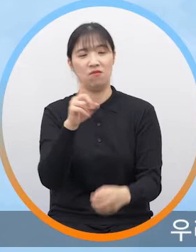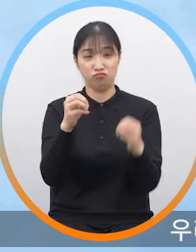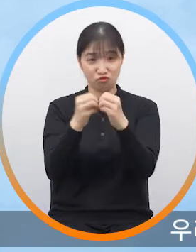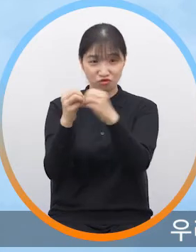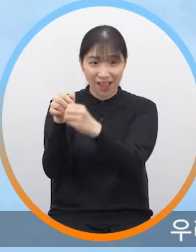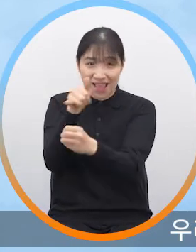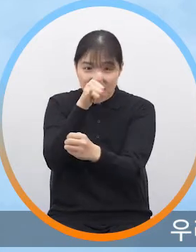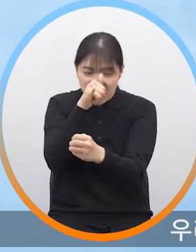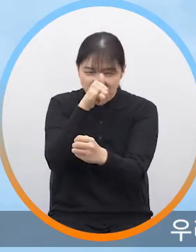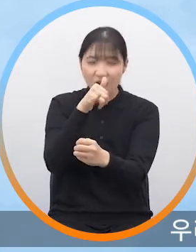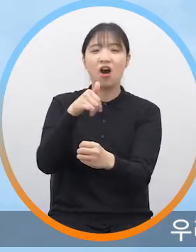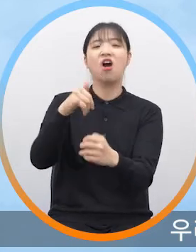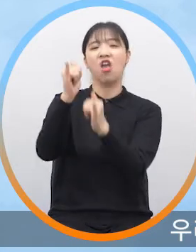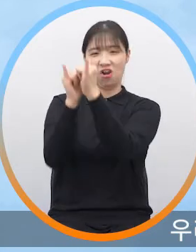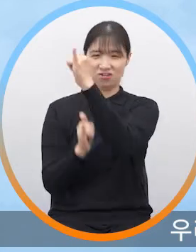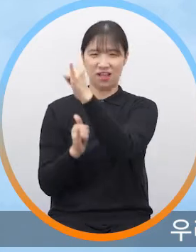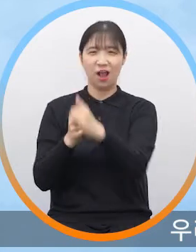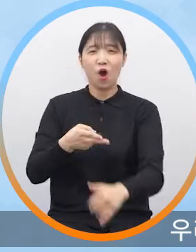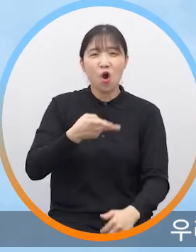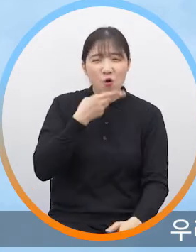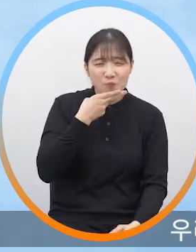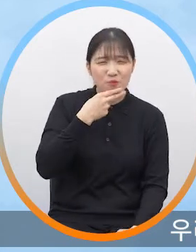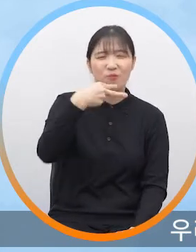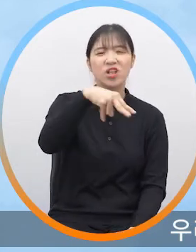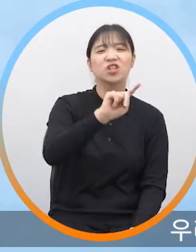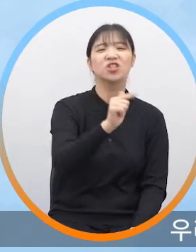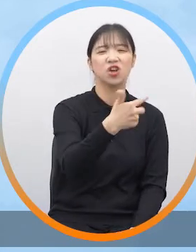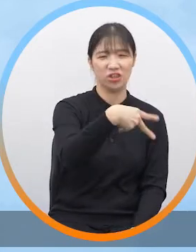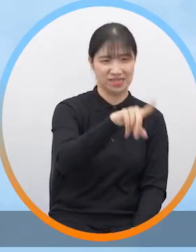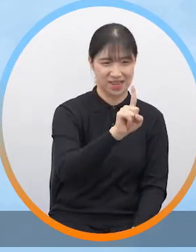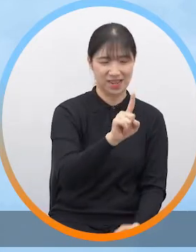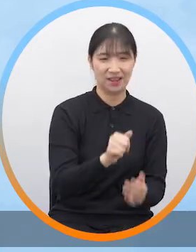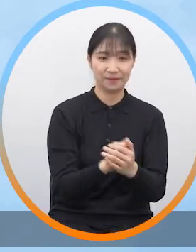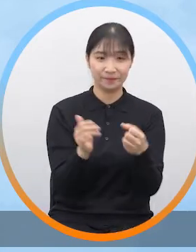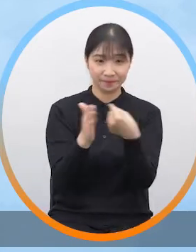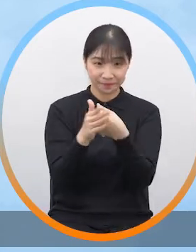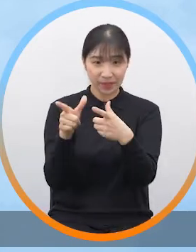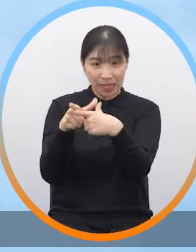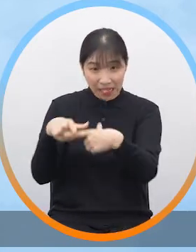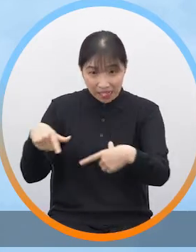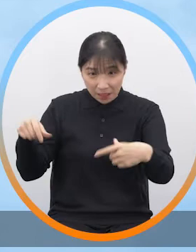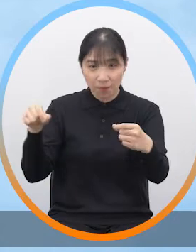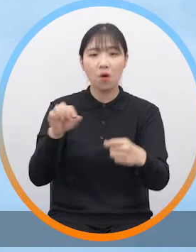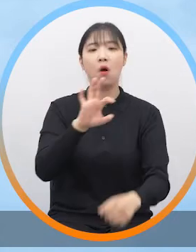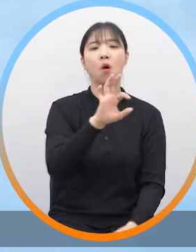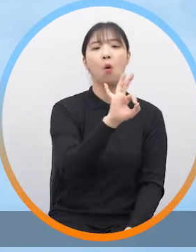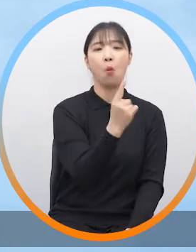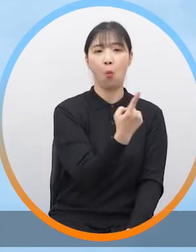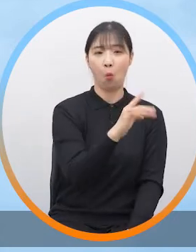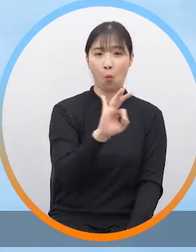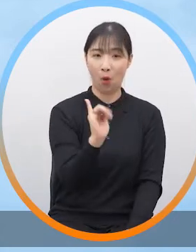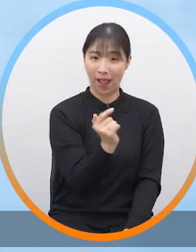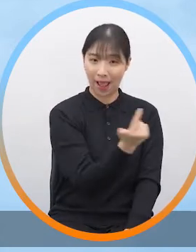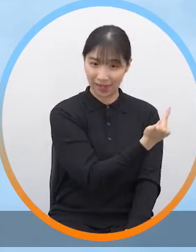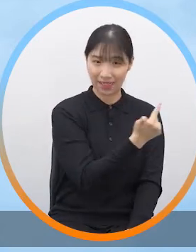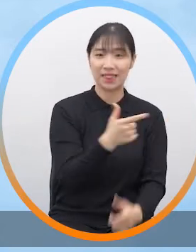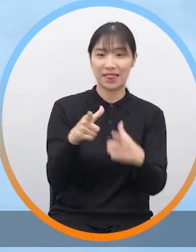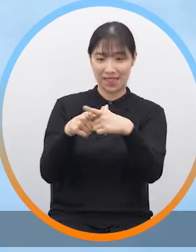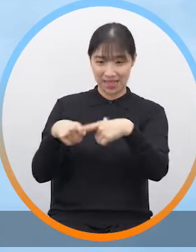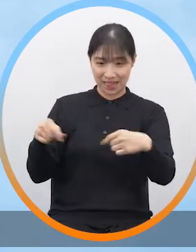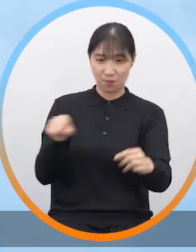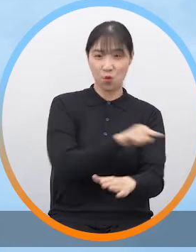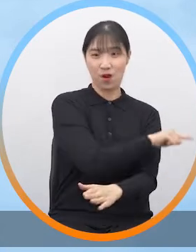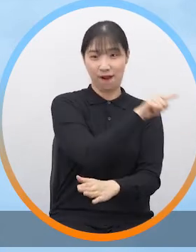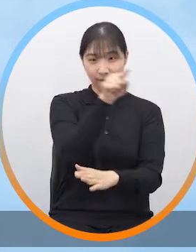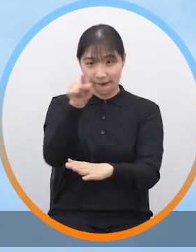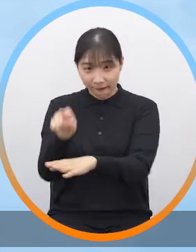역사시대, 없으면 선사시대죠. 그래서 일본은 왕인의 도일,